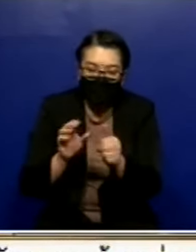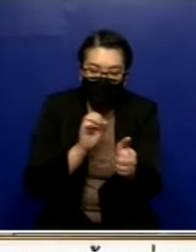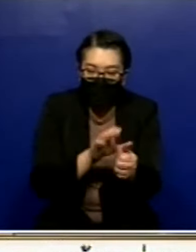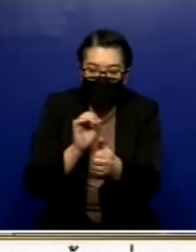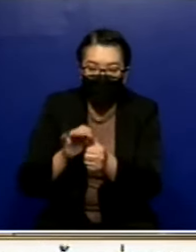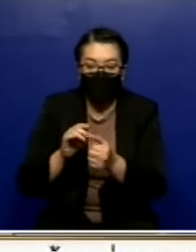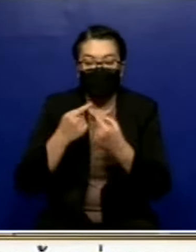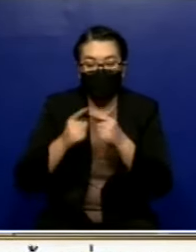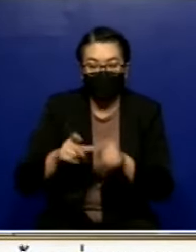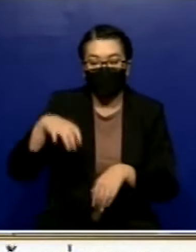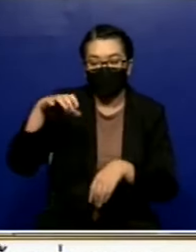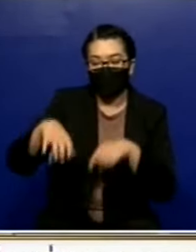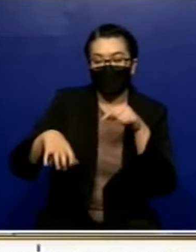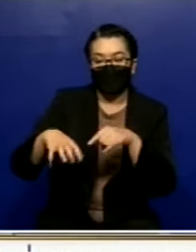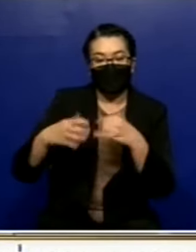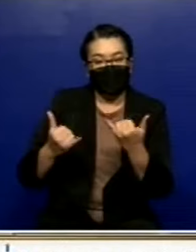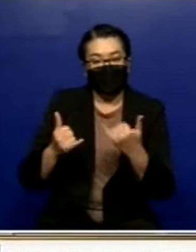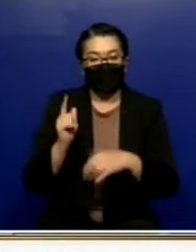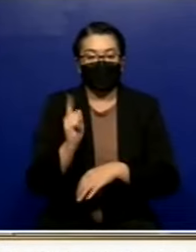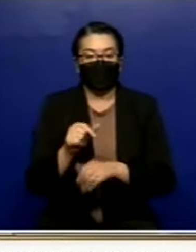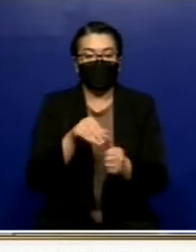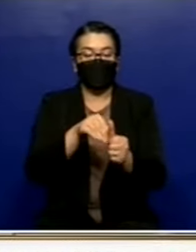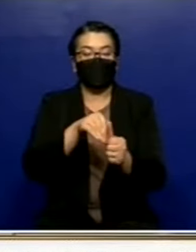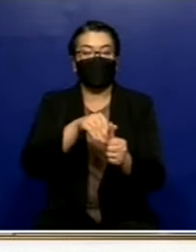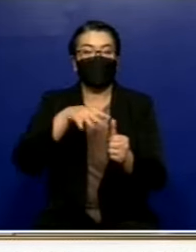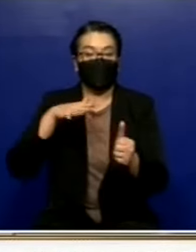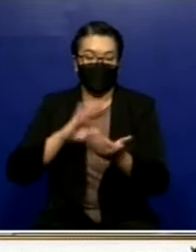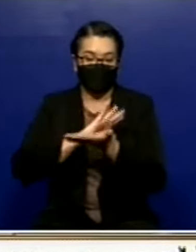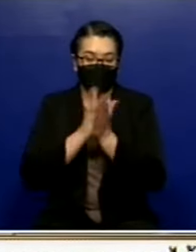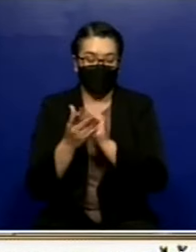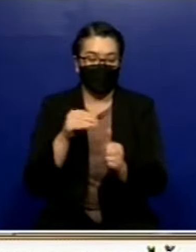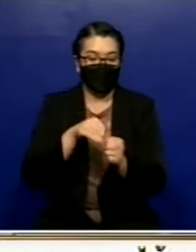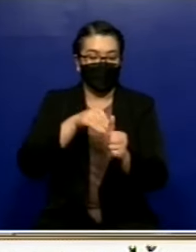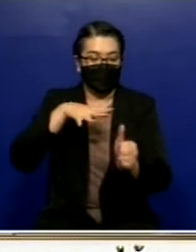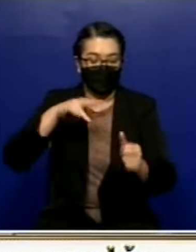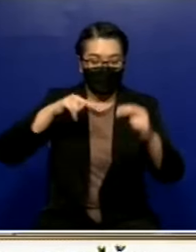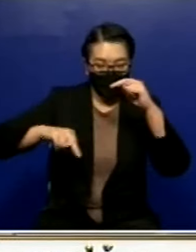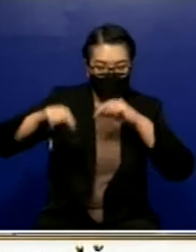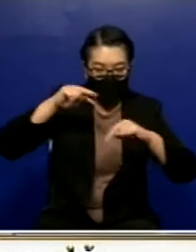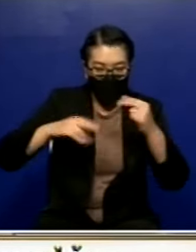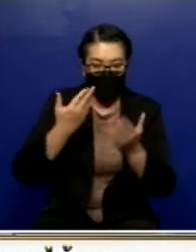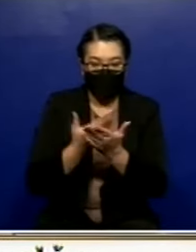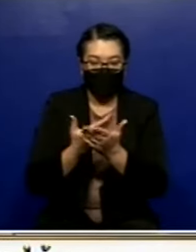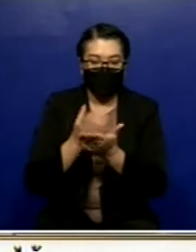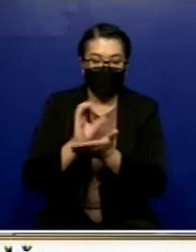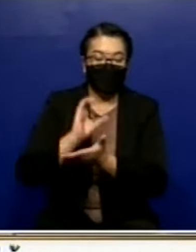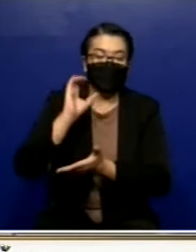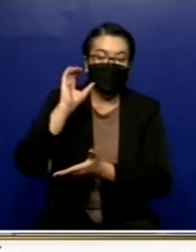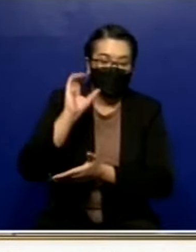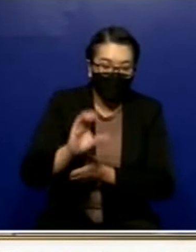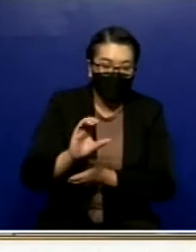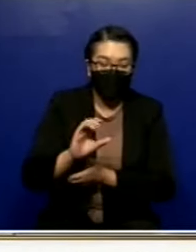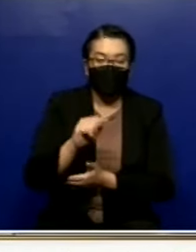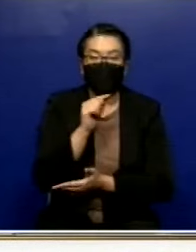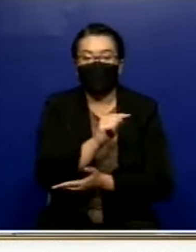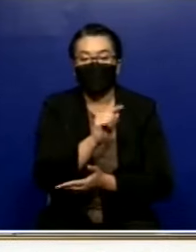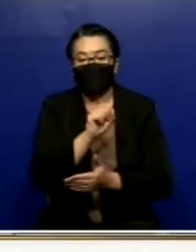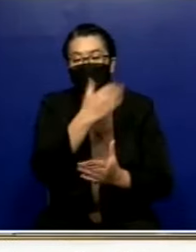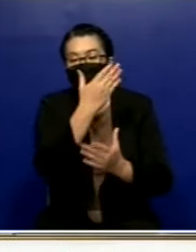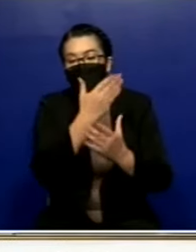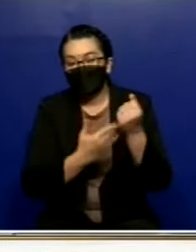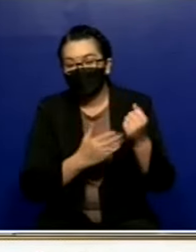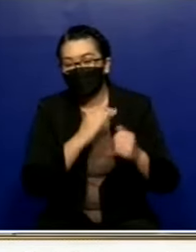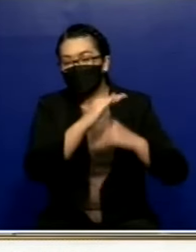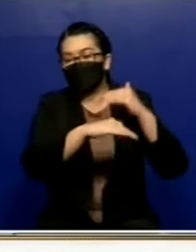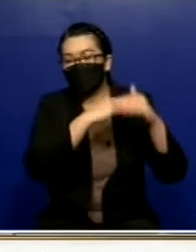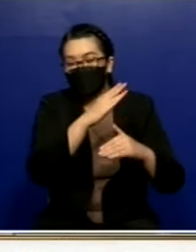แต่สภาพัทยวันนี้มาเป็บทบาทของผู้นำมีการพจารณางบประมาณผ่านโยสภาพัทธ์ ท่านเล่นบทบาทหนาที่